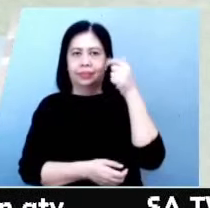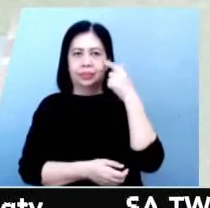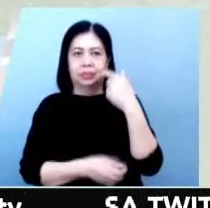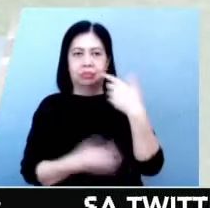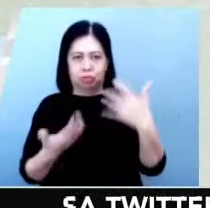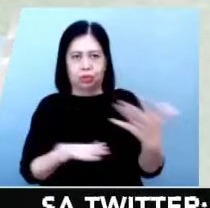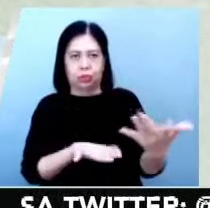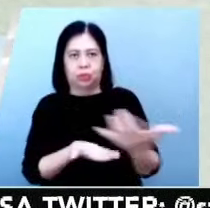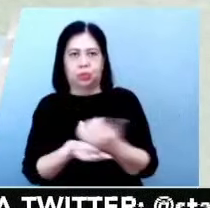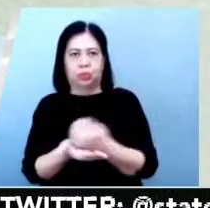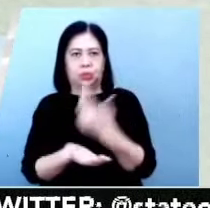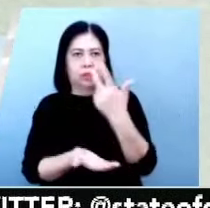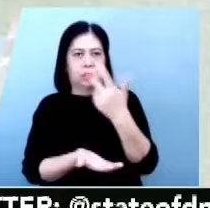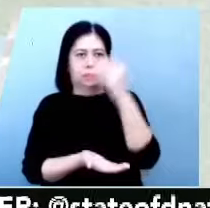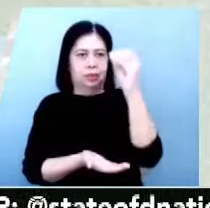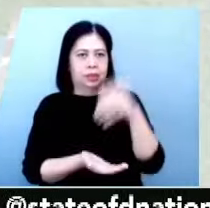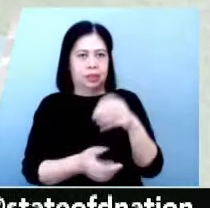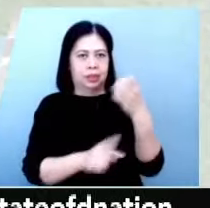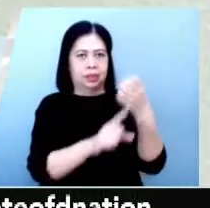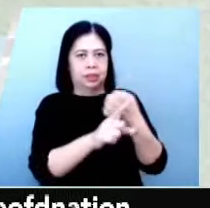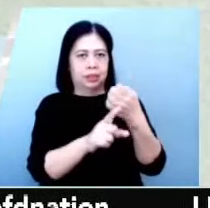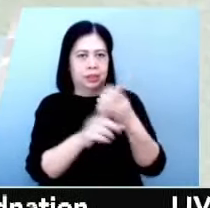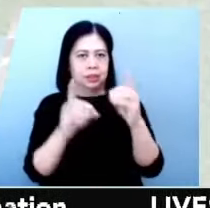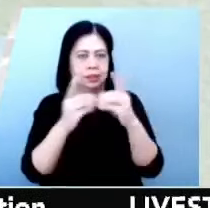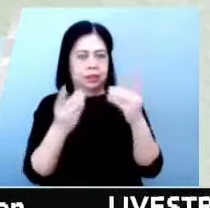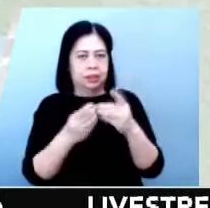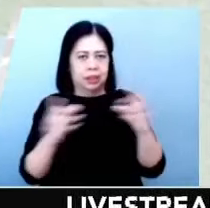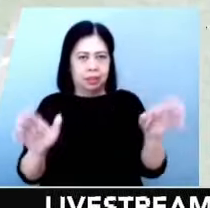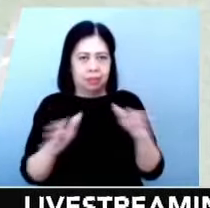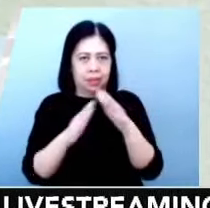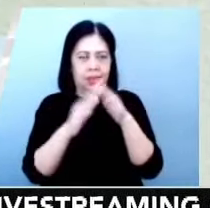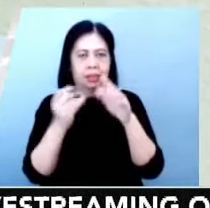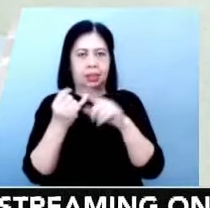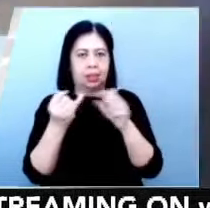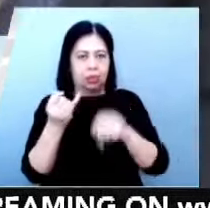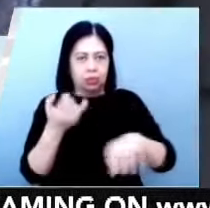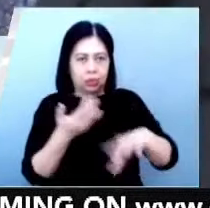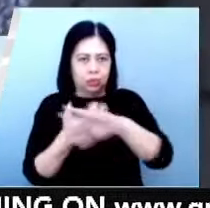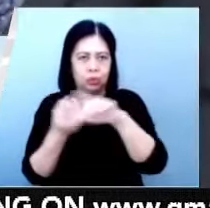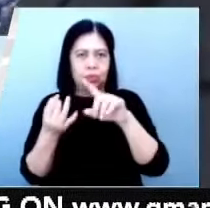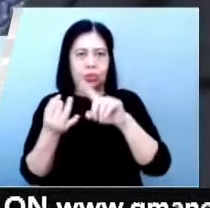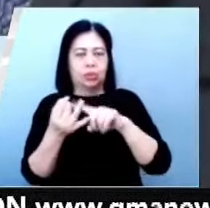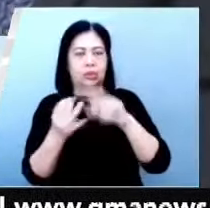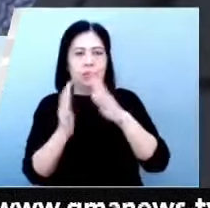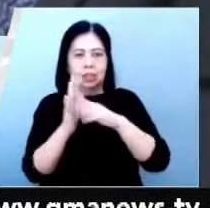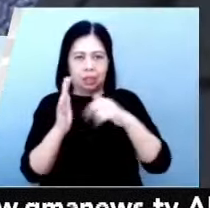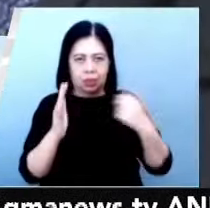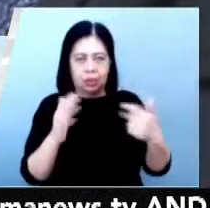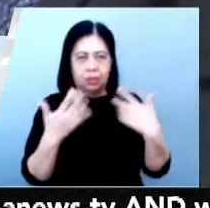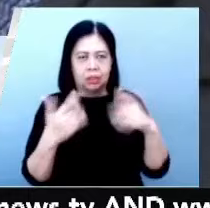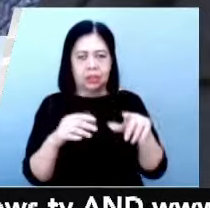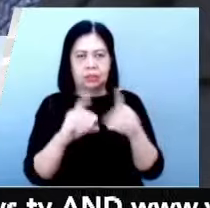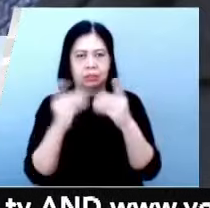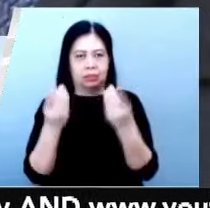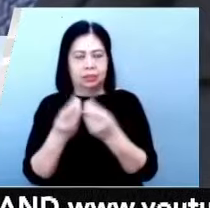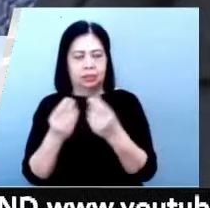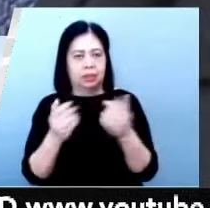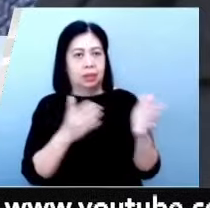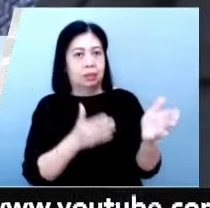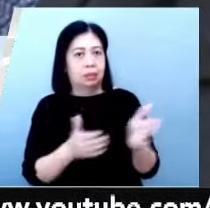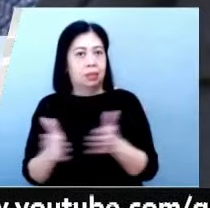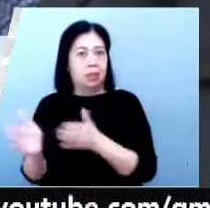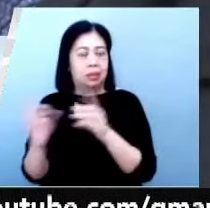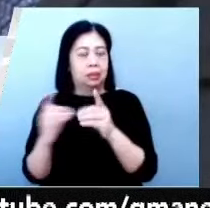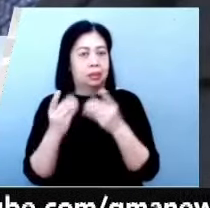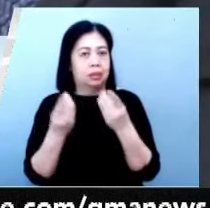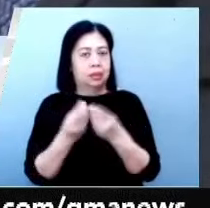mga botante sa kada distrito sa Albay, Sorsogon at Catanduanes. Balak naman daw ng mga alkalde sa distrito ni Albay